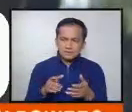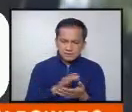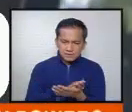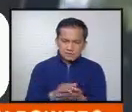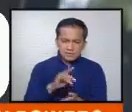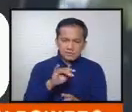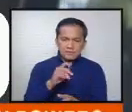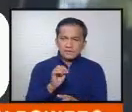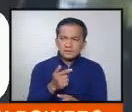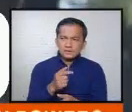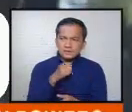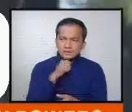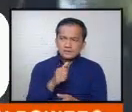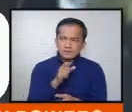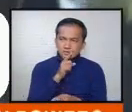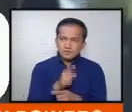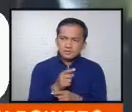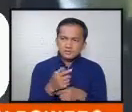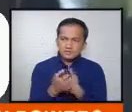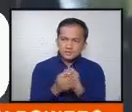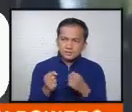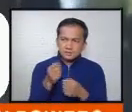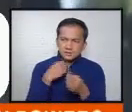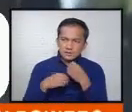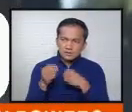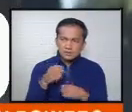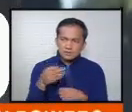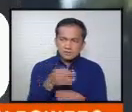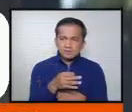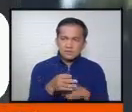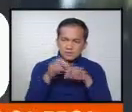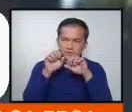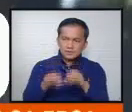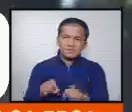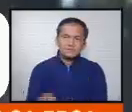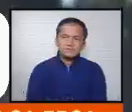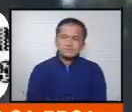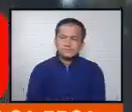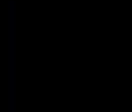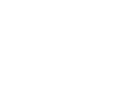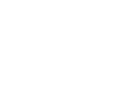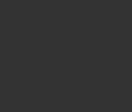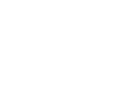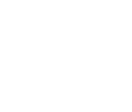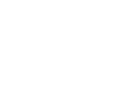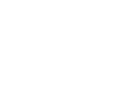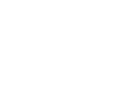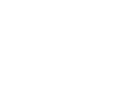Pasig, hindi pa rin garantisadong ligtas na kainin ang mga isdang mahuhuli rito.